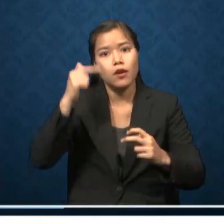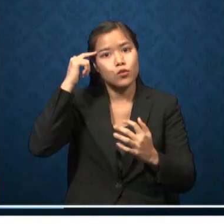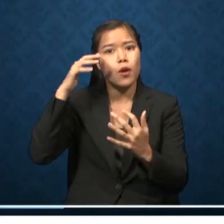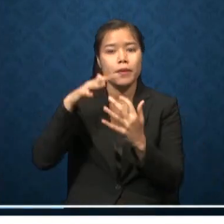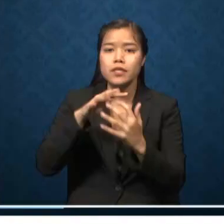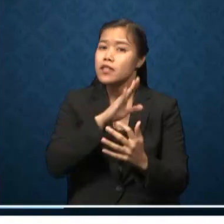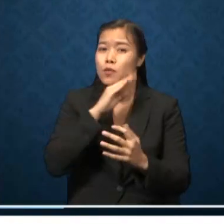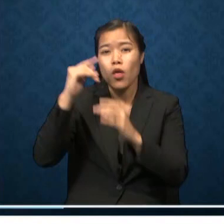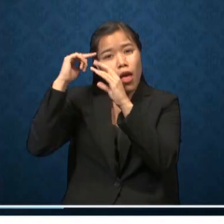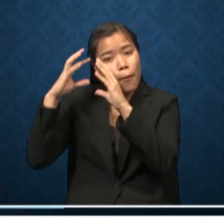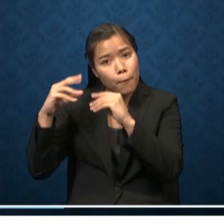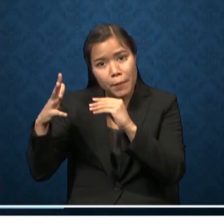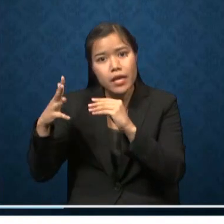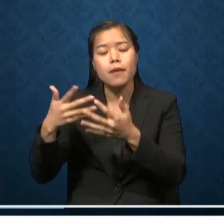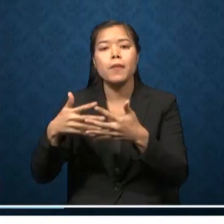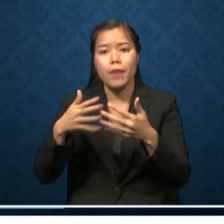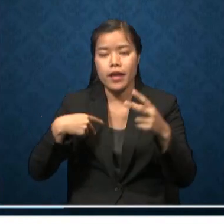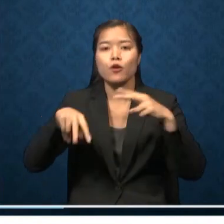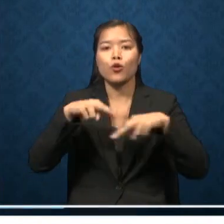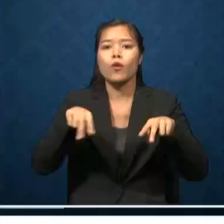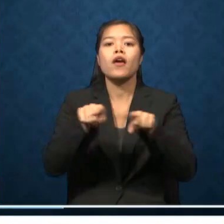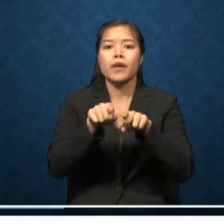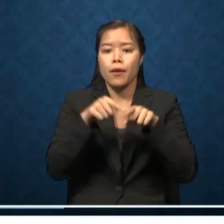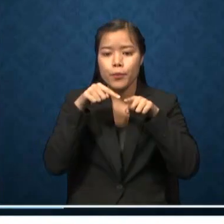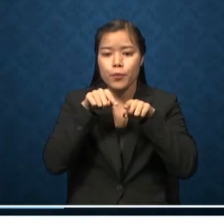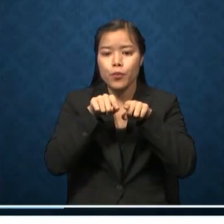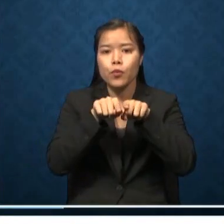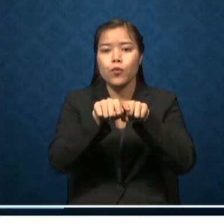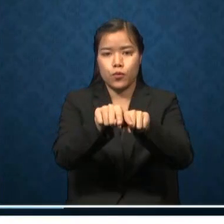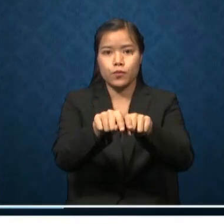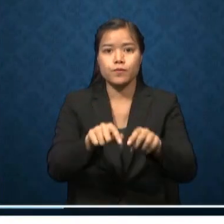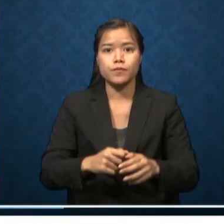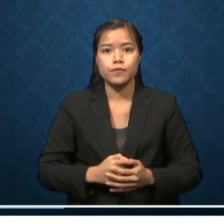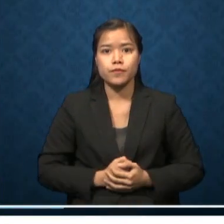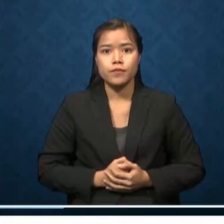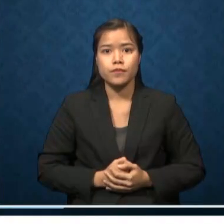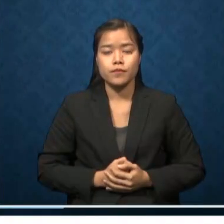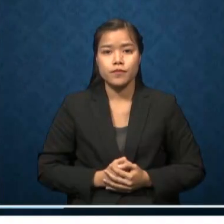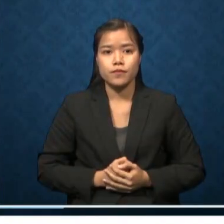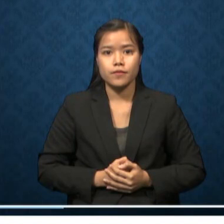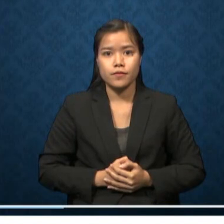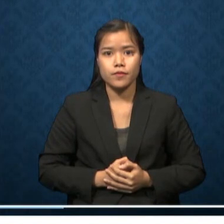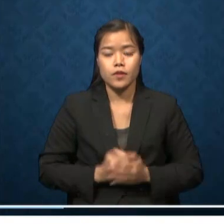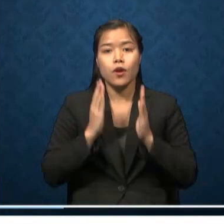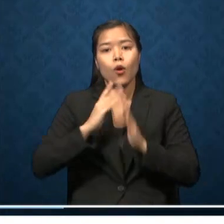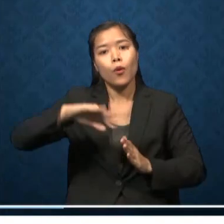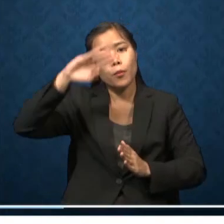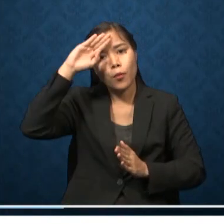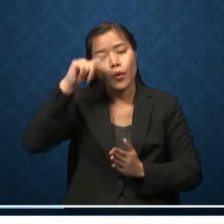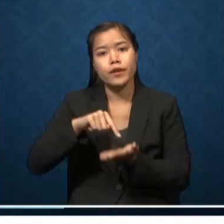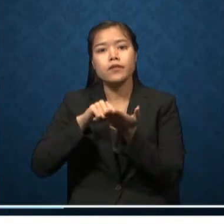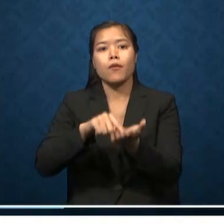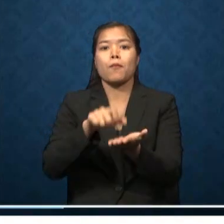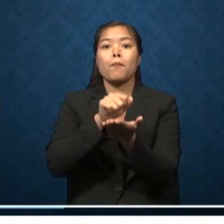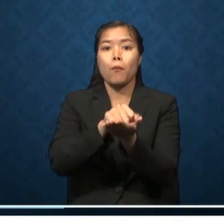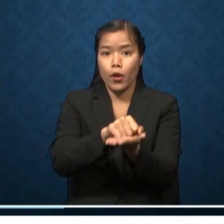เราก็จะดูแลนะคะในส่วนของการคัดกรองและบูรณาการไปควบคู่กับทีมปฐมภูมิที่ส่งคนไข้เข้ามาสู่ระบบบริการสุด